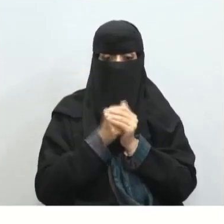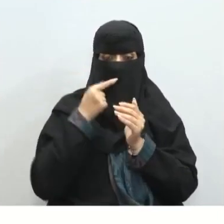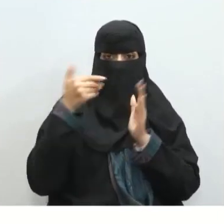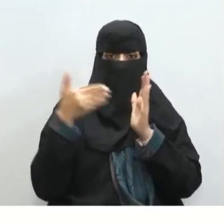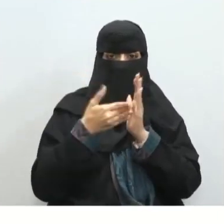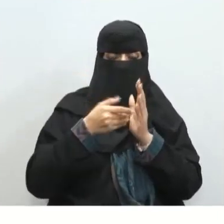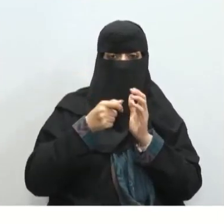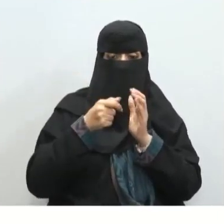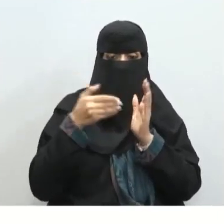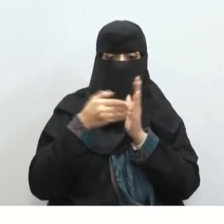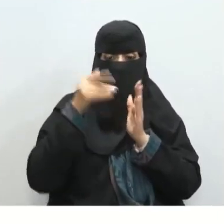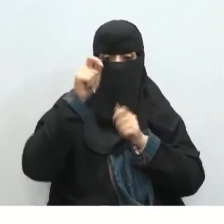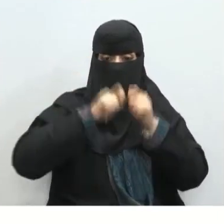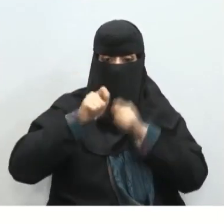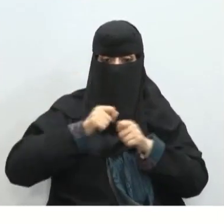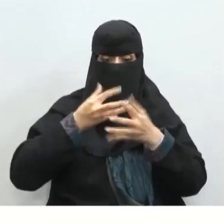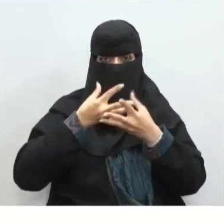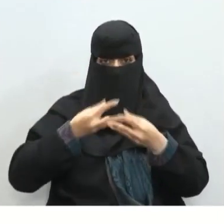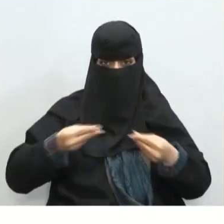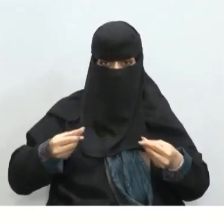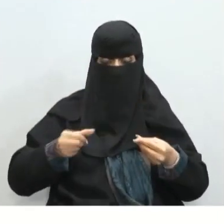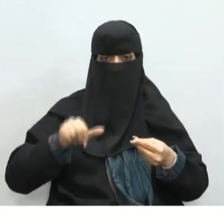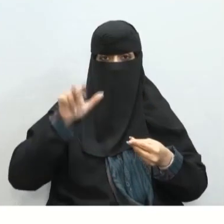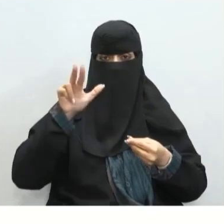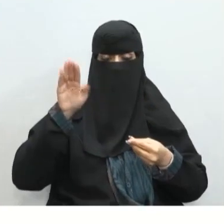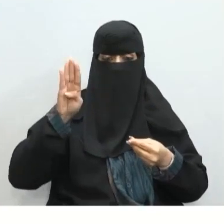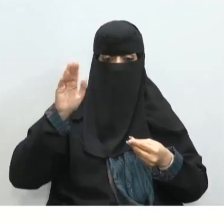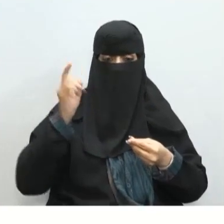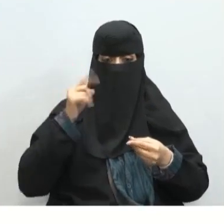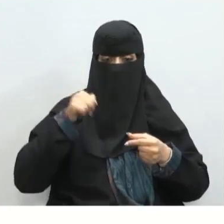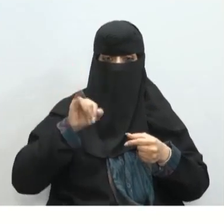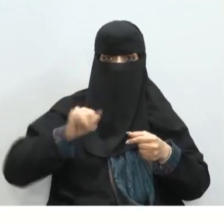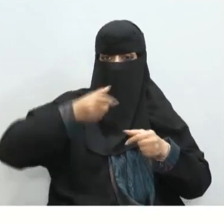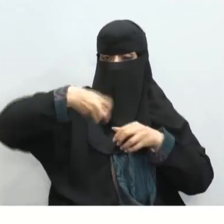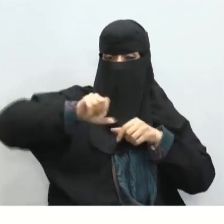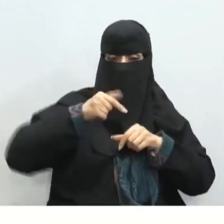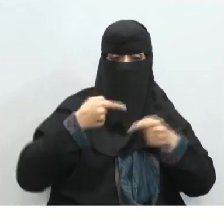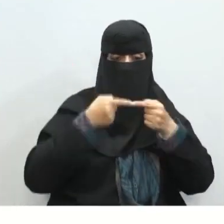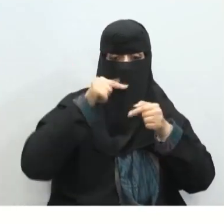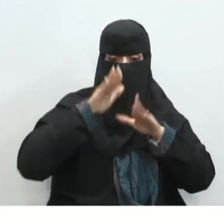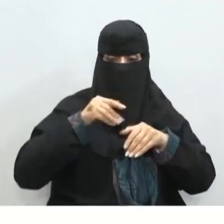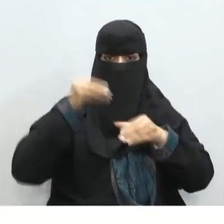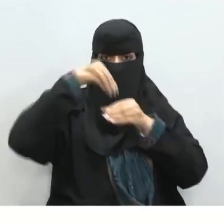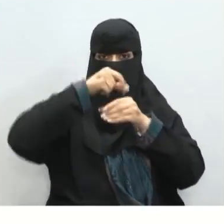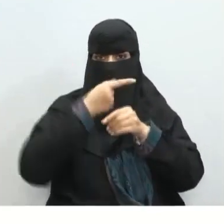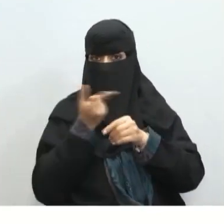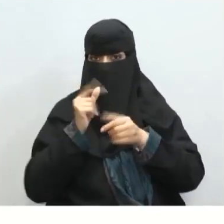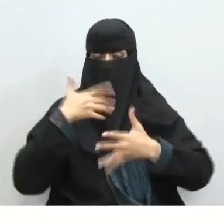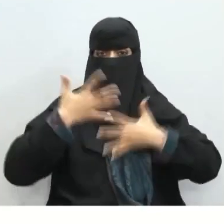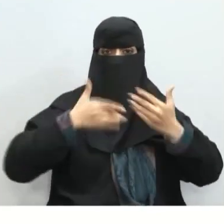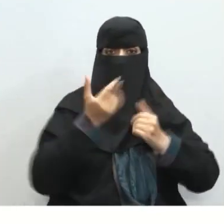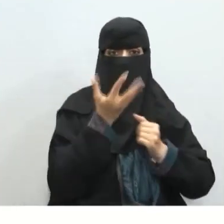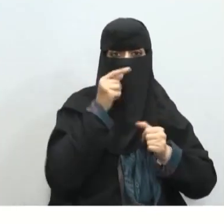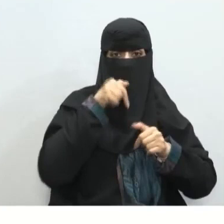في سؤال 37 في نهايه او في نهايه عمليه التحلل السكري ما الجزيء الذي يتم فيه تخزين معظم الطاقه